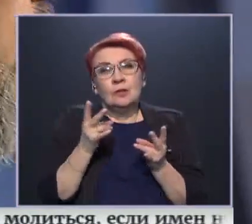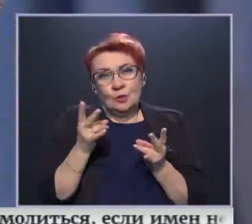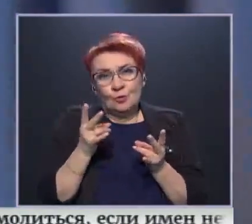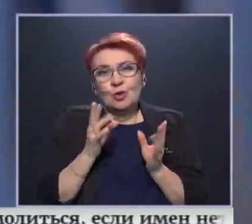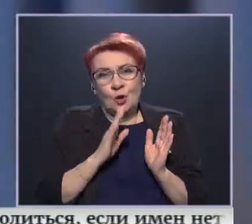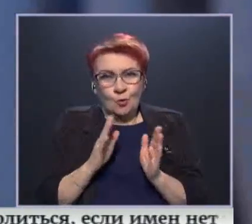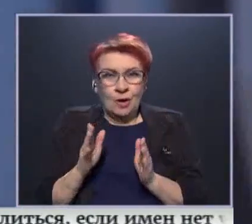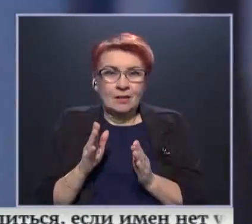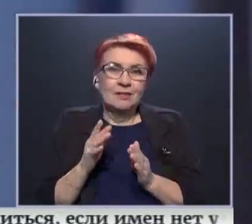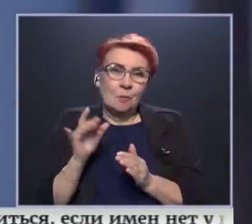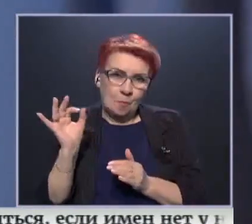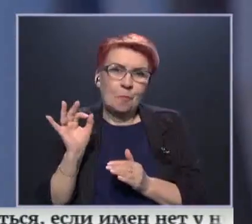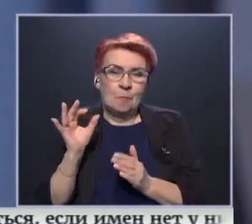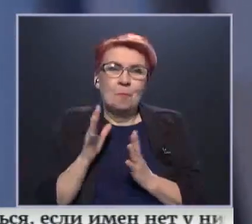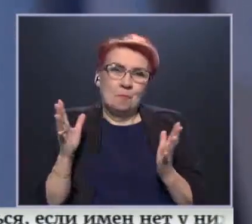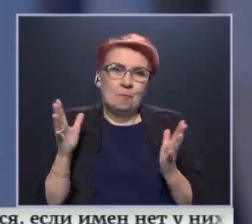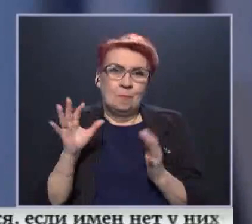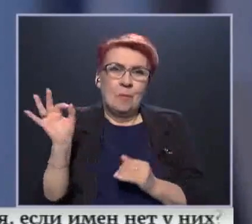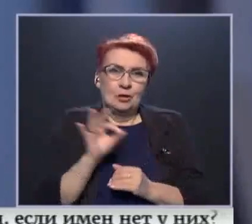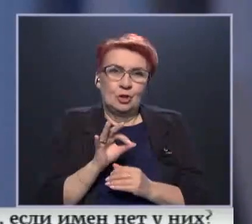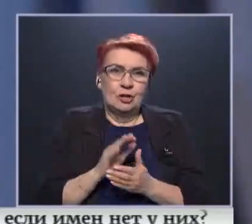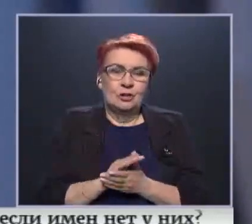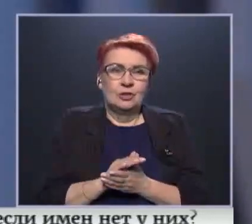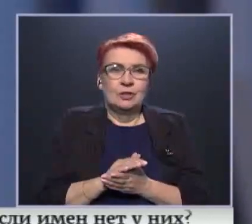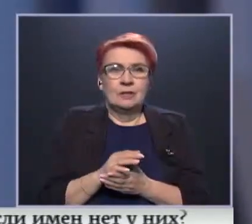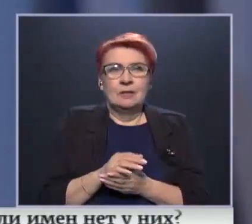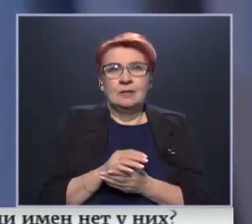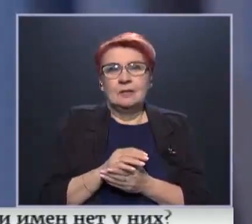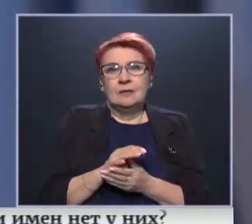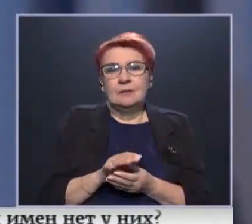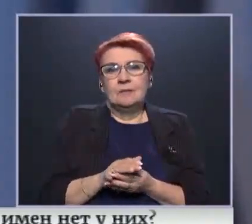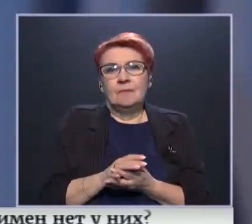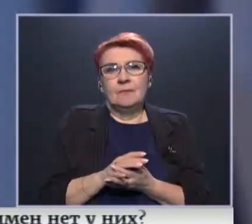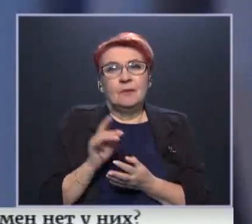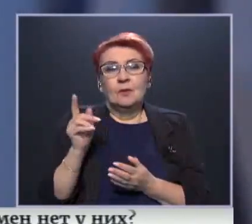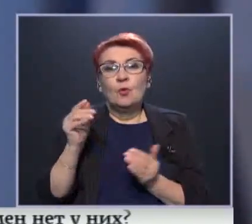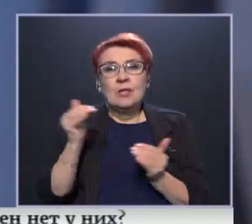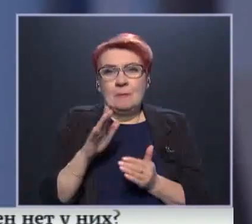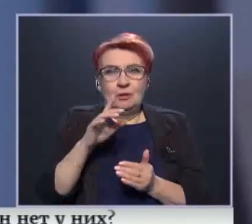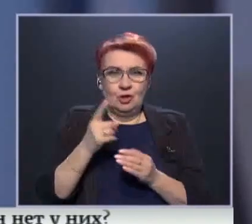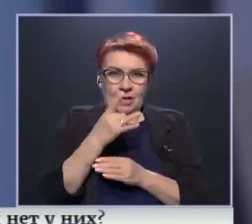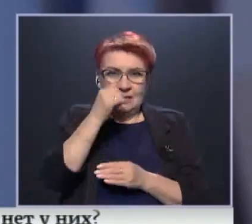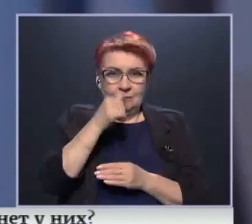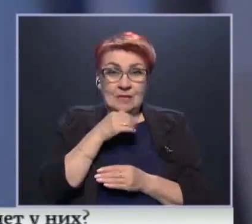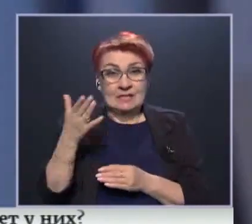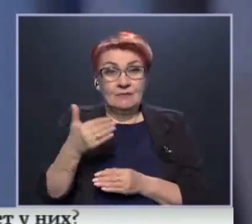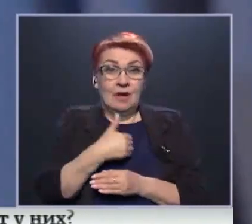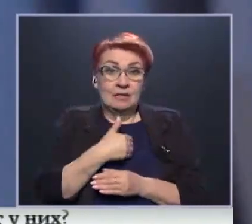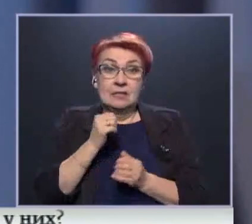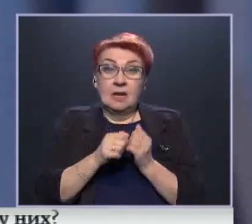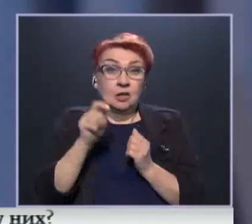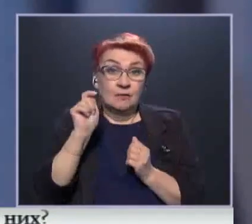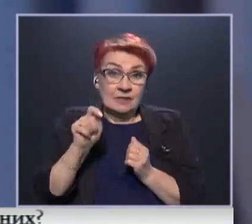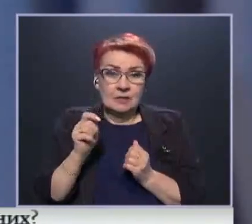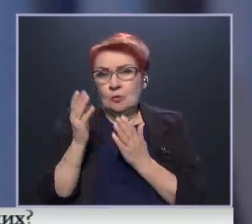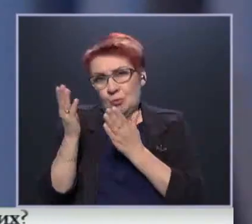почаще. Вот, а конкретно я бы с осторожностью сказал, там, не реже, чем раз в месяц. Если человек хочет причащаться каждое воскресенье,